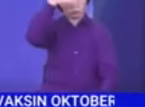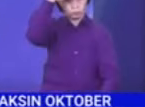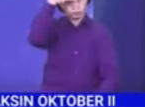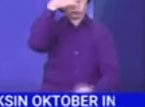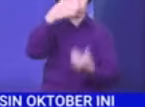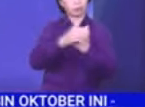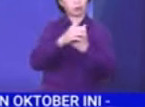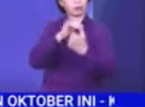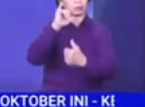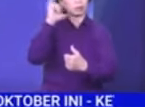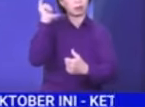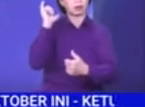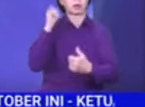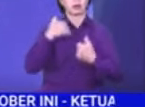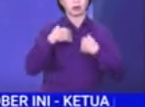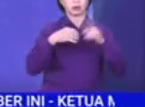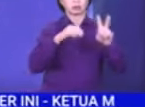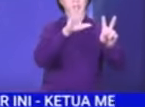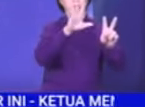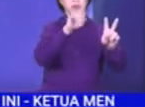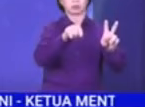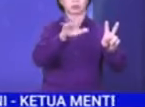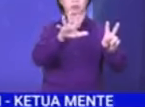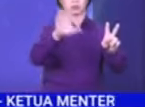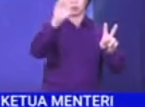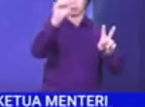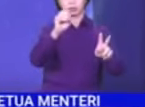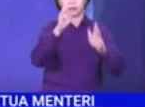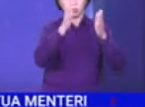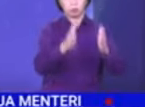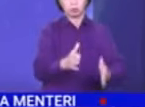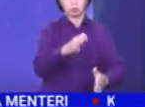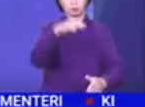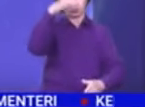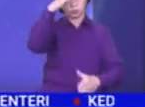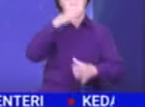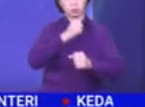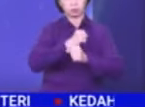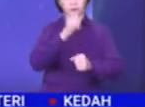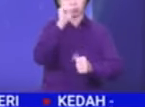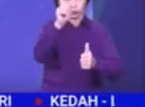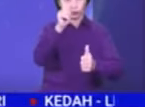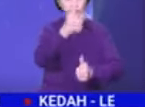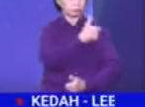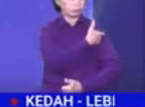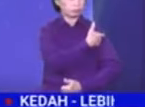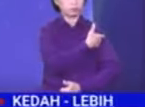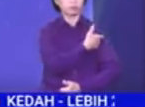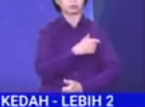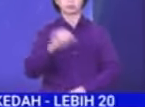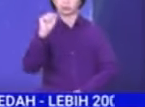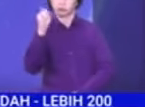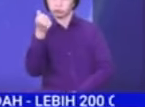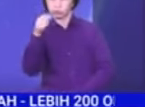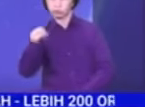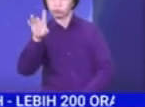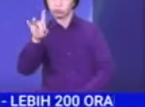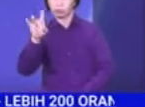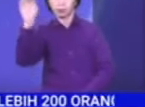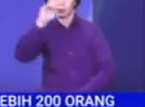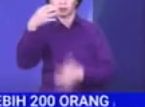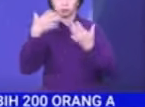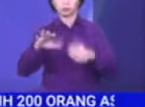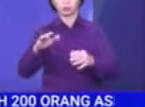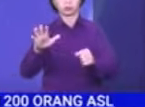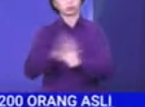Joho stakes malam yang menyaksikan 25 populer 500 penduduk menerima dosis pertama Bachsin mana Kalau 10 fakta lapangan ratus